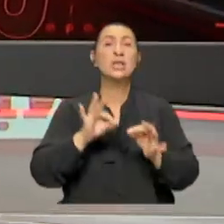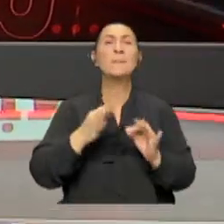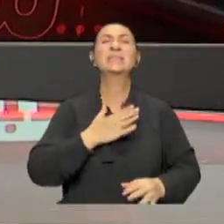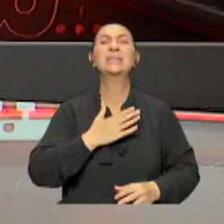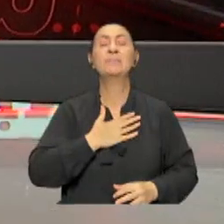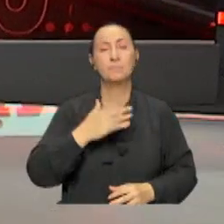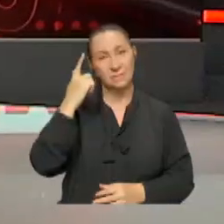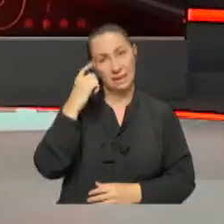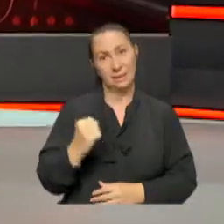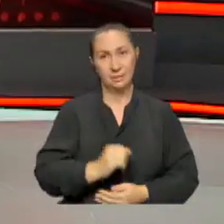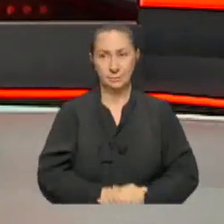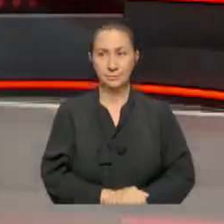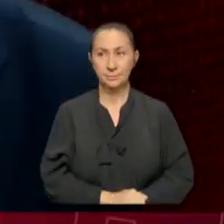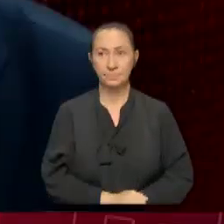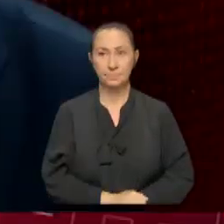inadı.